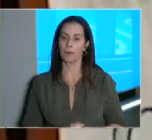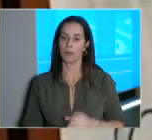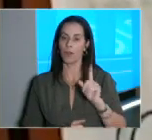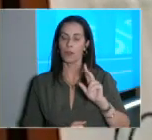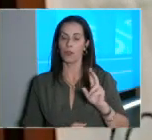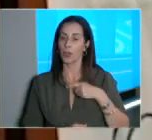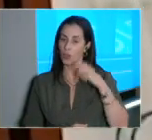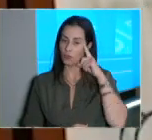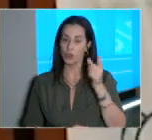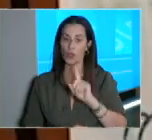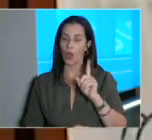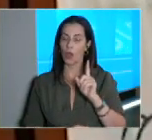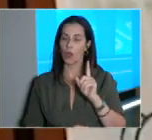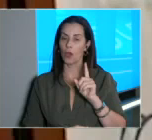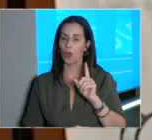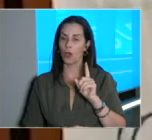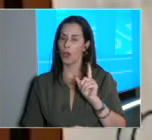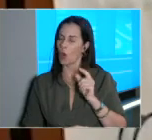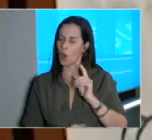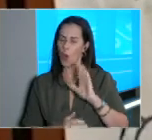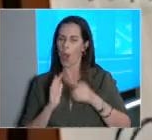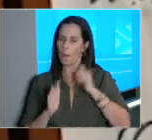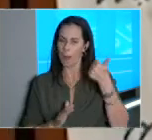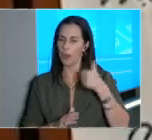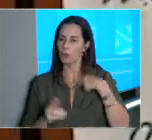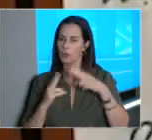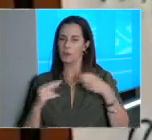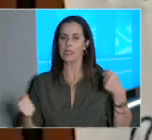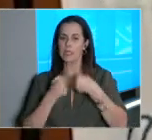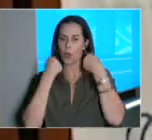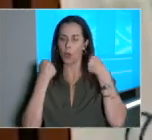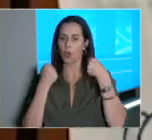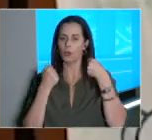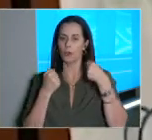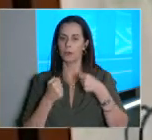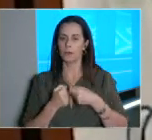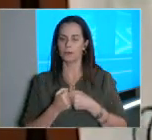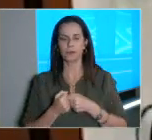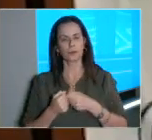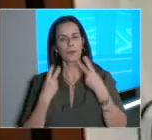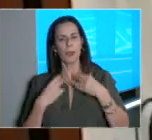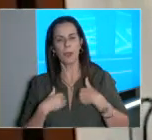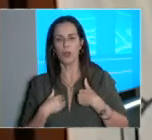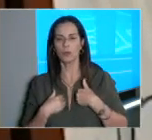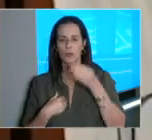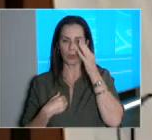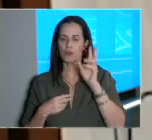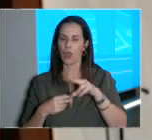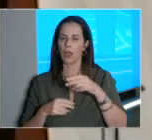אני שוב, אני חושב שלא פעם אנחנו פוגשים סתירות לכאורה, שבאכפתיות ובצימות לב